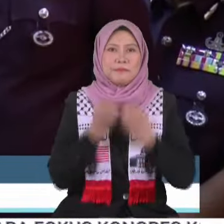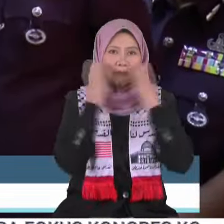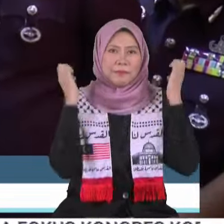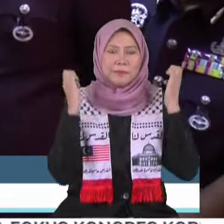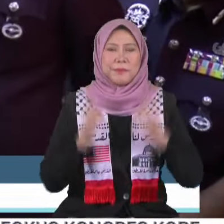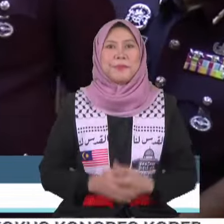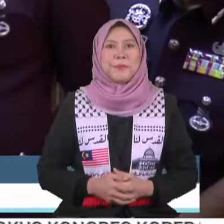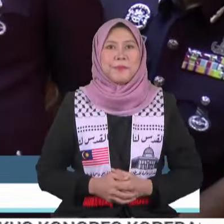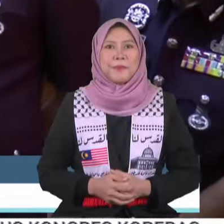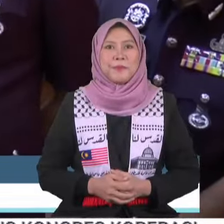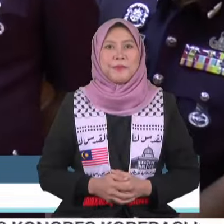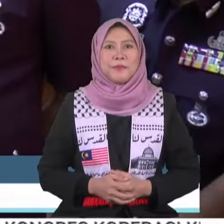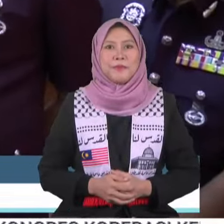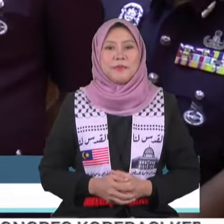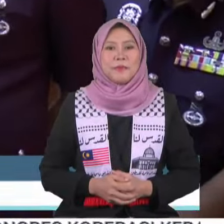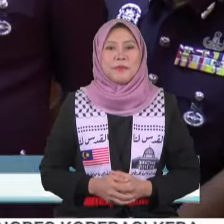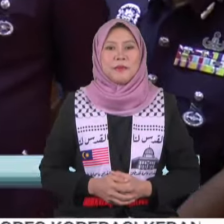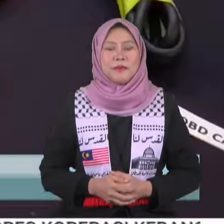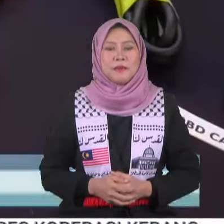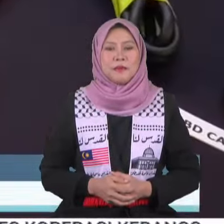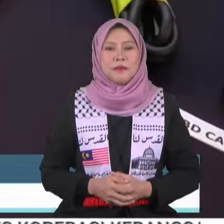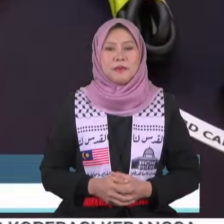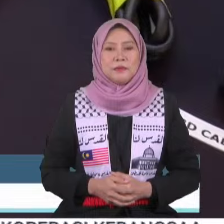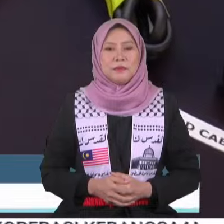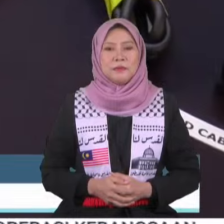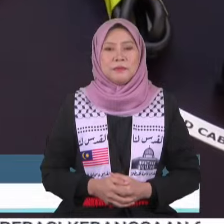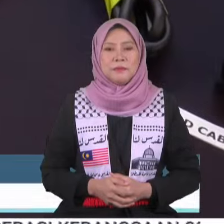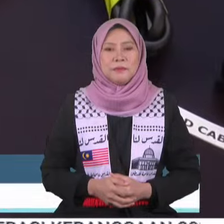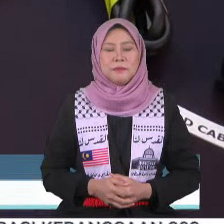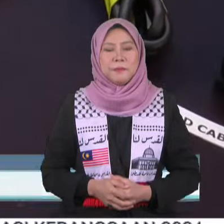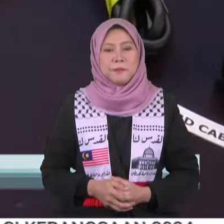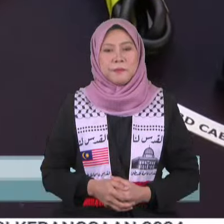Mereka menggunakan peralatan ini